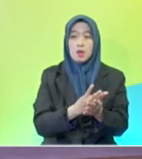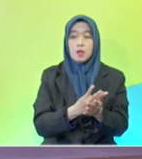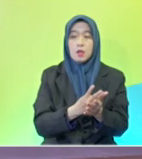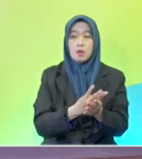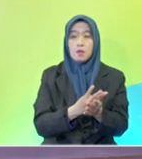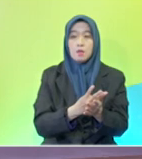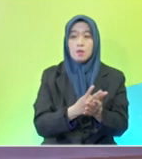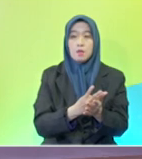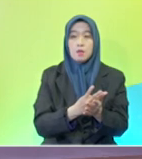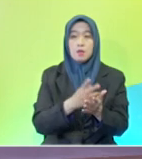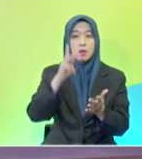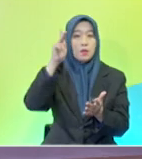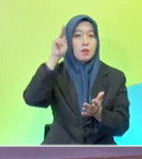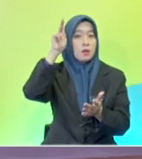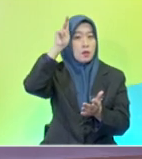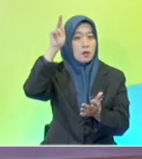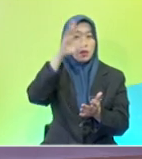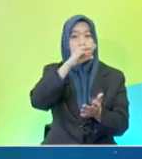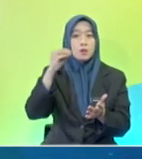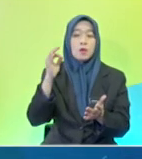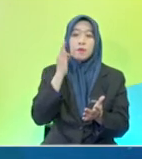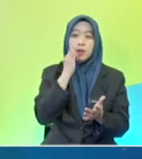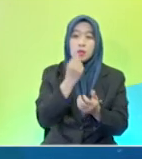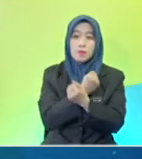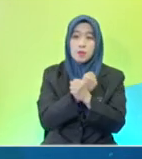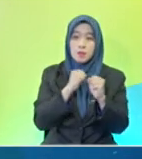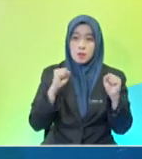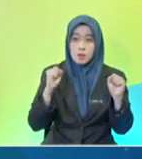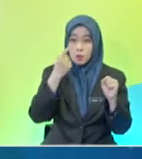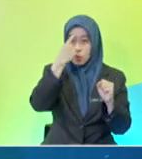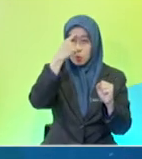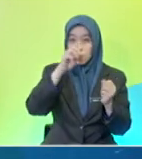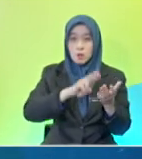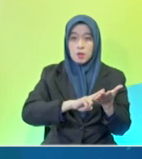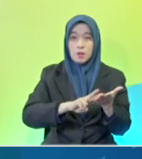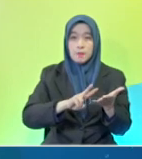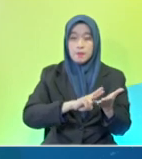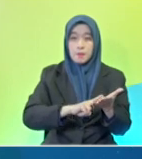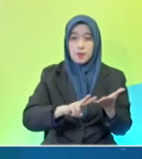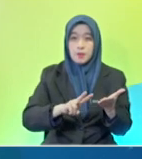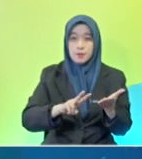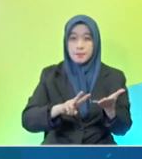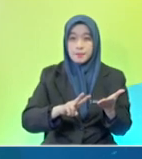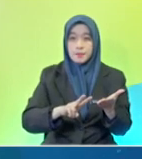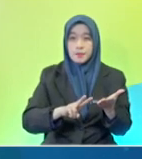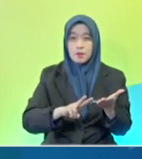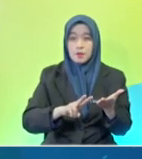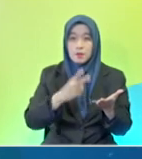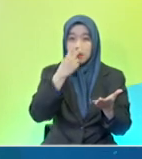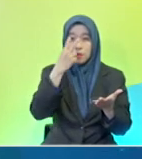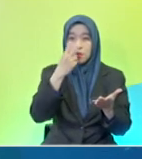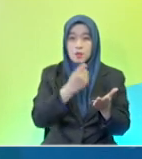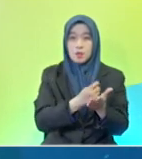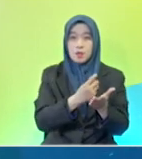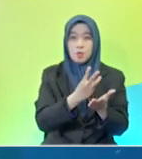berikutnya. Khalif dan Fatin telah bersedia. Khalif dan Fatin. Okey, kita lihat tanda wakaf yang berikutnya iaitu